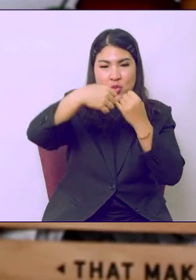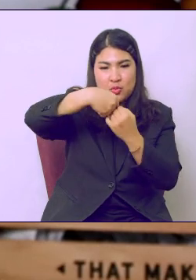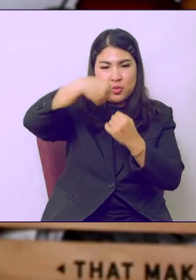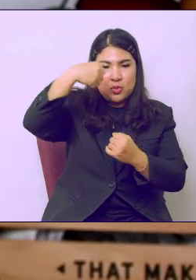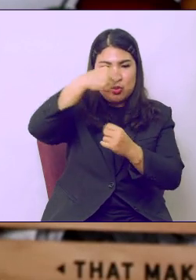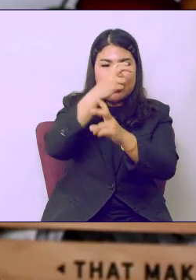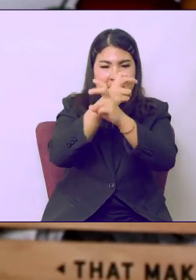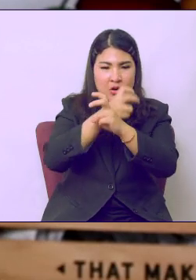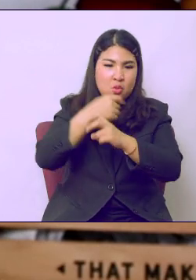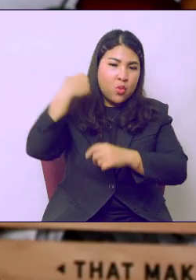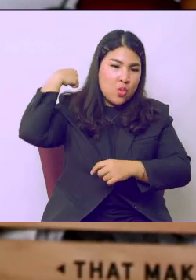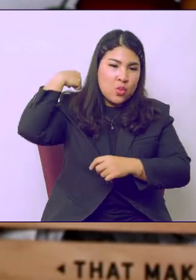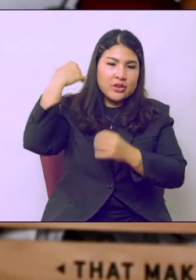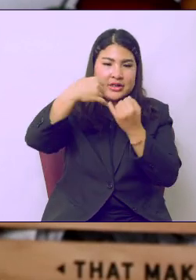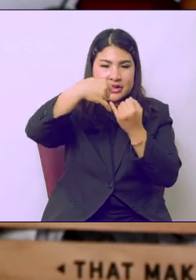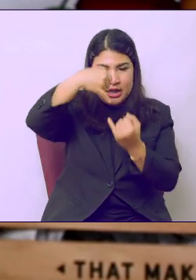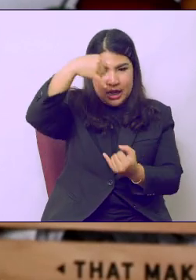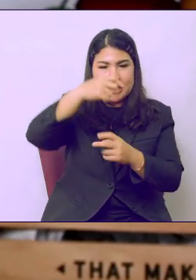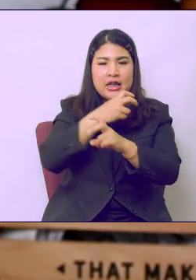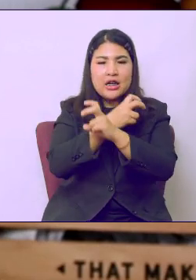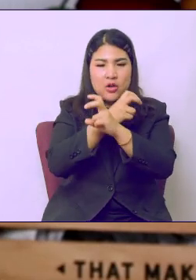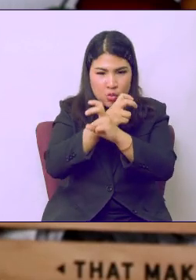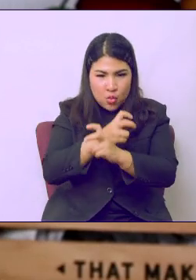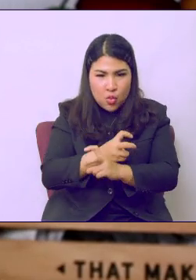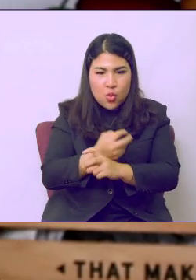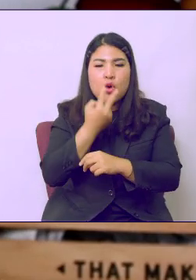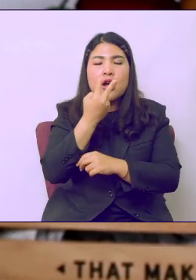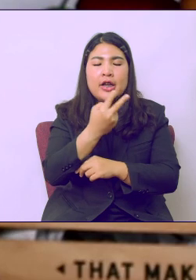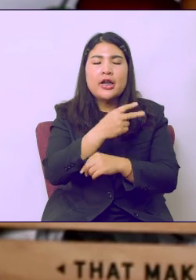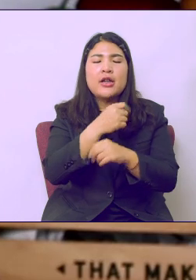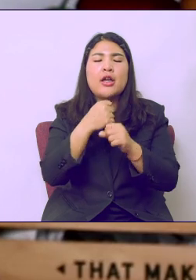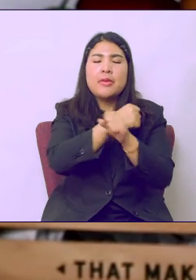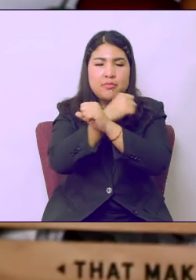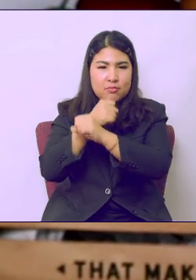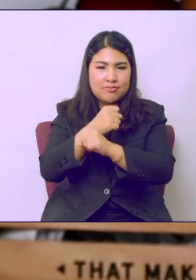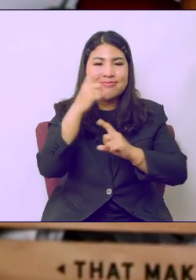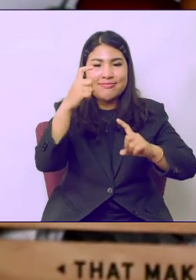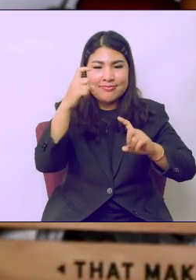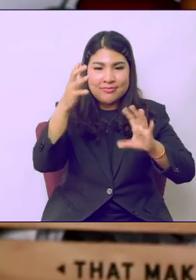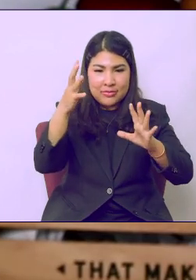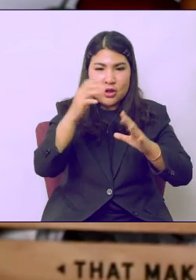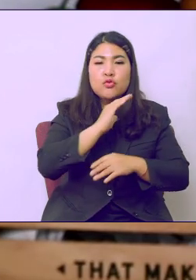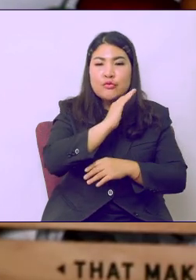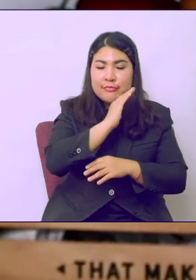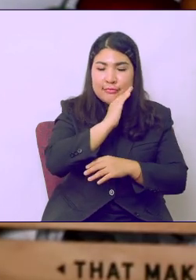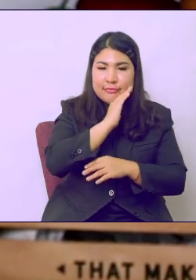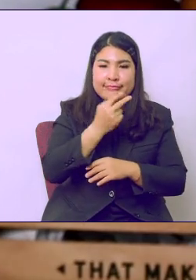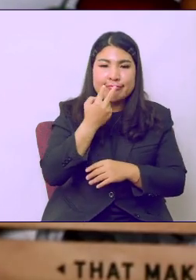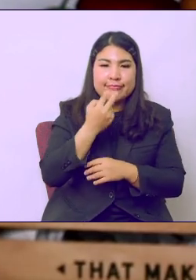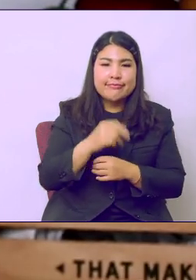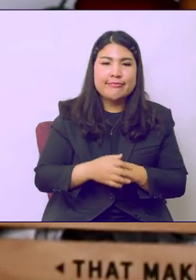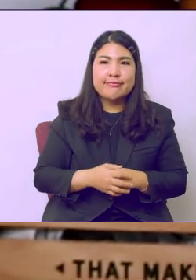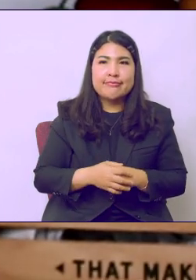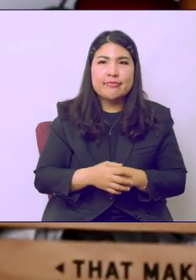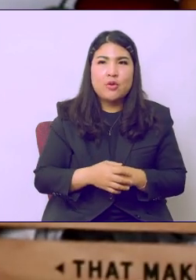แล้วก็ต้องระมัดระวังนะครับให้นะครับกระดูกสันหลังเนี่ยเราอย่างปลอดภัยนะครับแต่ถ้าเริ่มต้นเนี่ยก็เป็นอปาอาสนะก็ได้ที่ที่